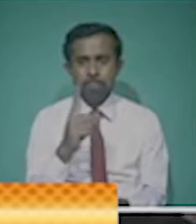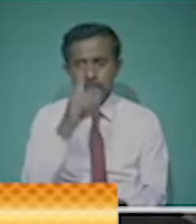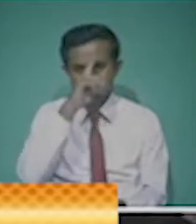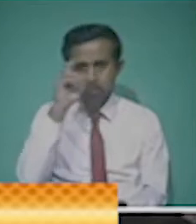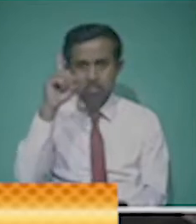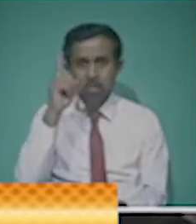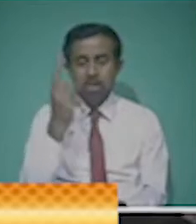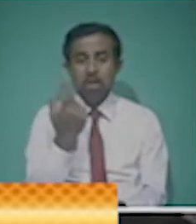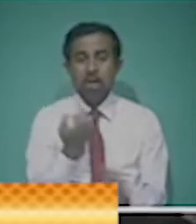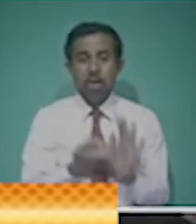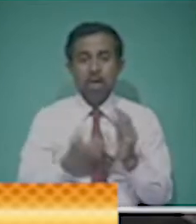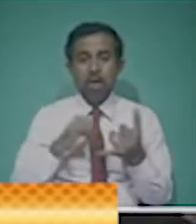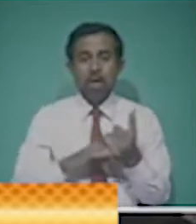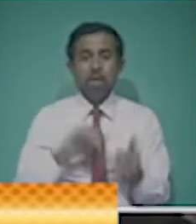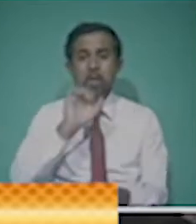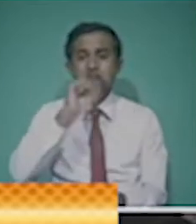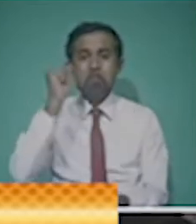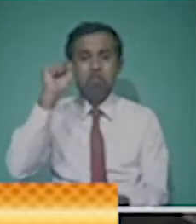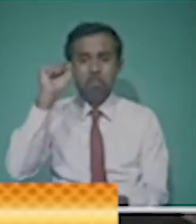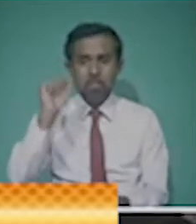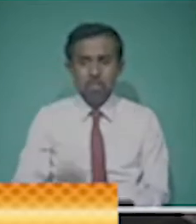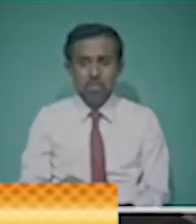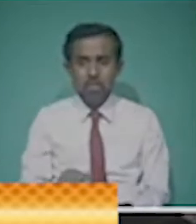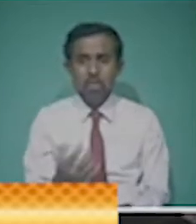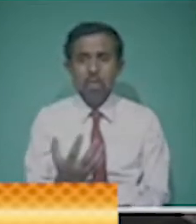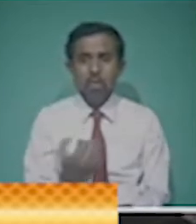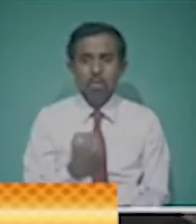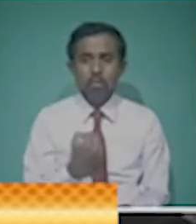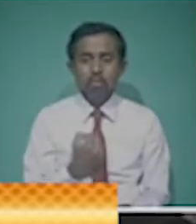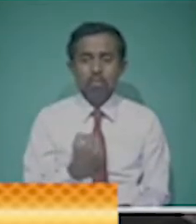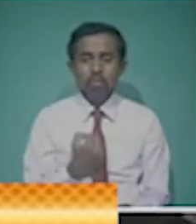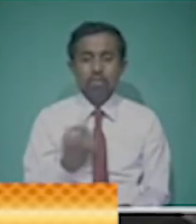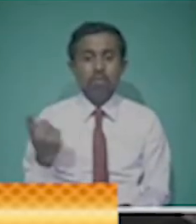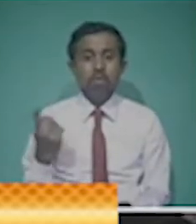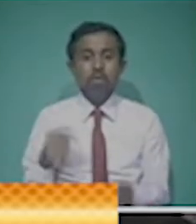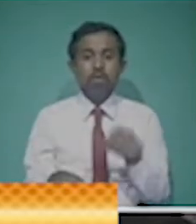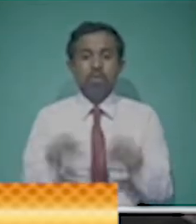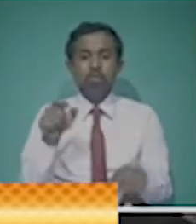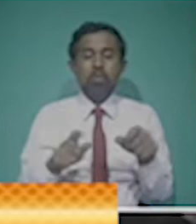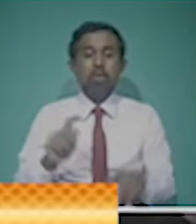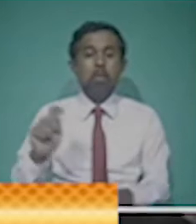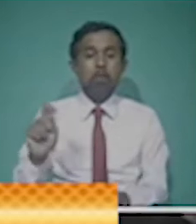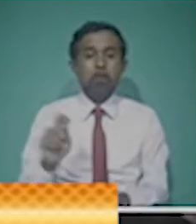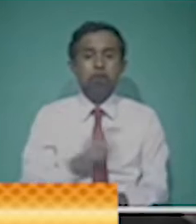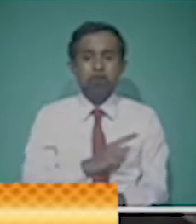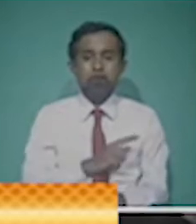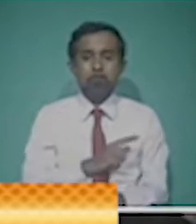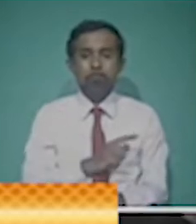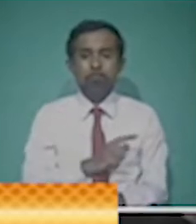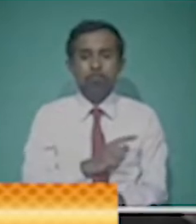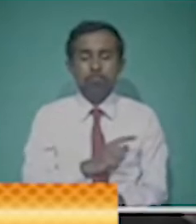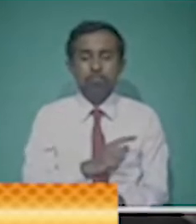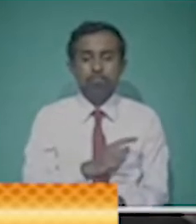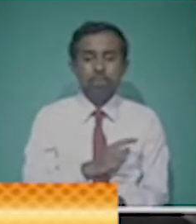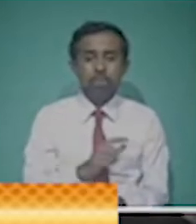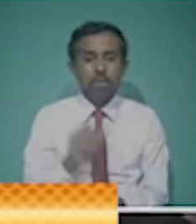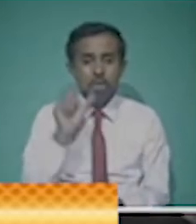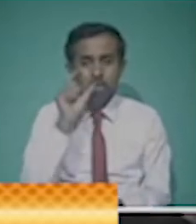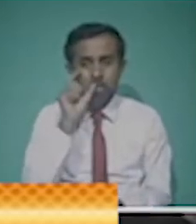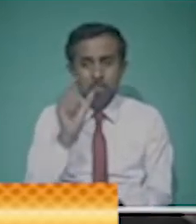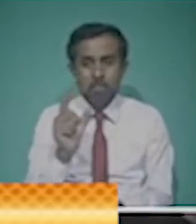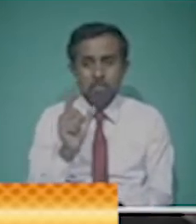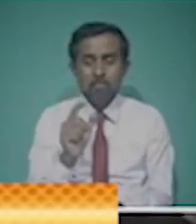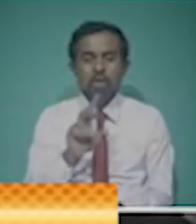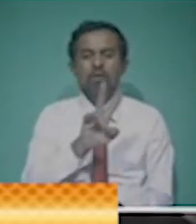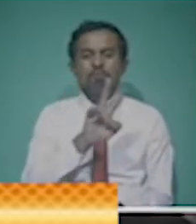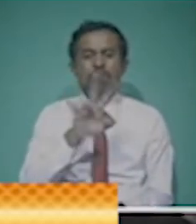சொல்லியிருக்கின்றது. ஆனால் இங்கு இவர்களுடைய வருமானம் கிட்டத்தட்ட 20-25,000 ரூபாய் தான் இருப்பதை நாங்கள் காணக்கூடியதாக இருக்கின்றது. ஆகவே இந்த